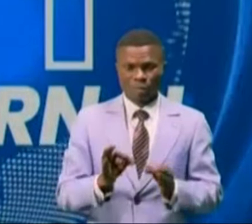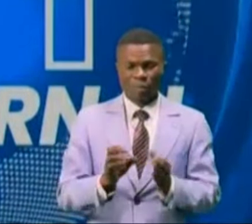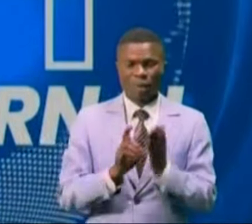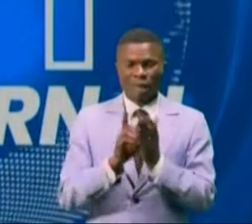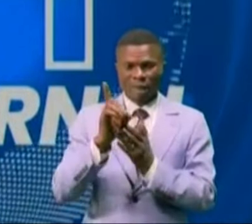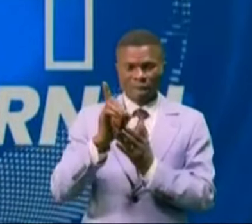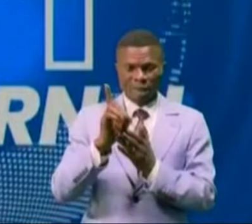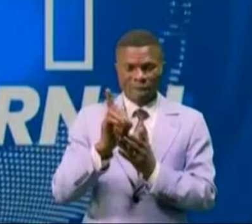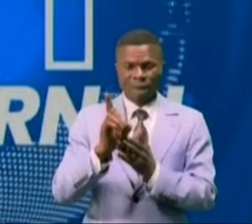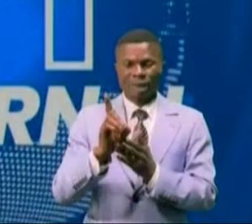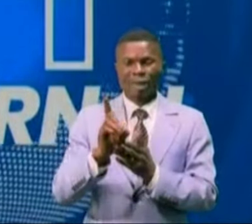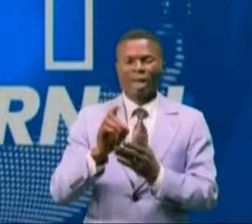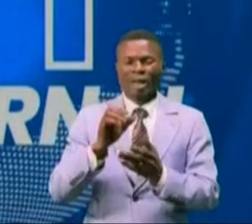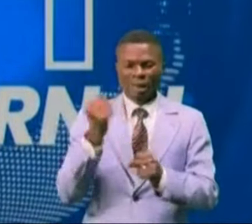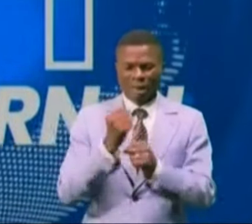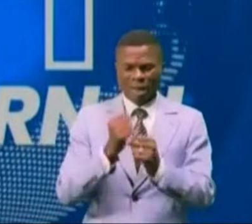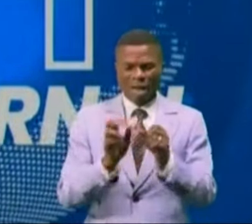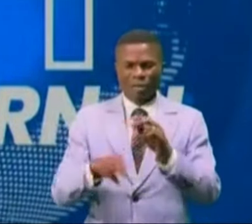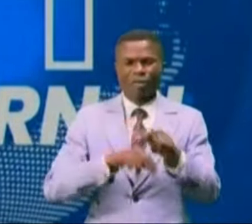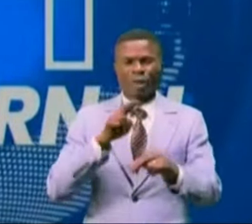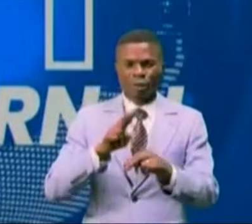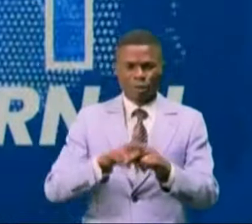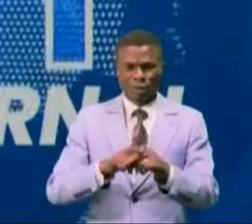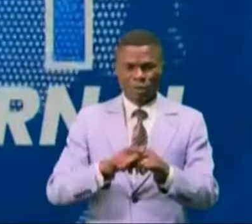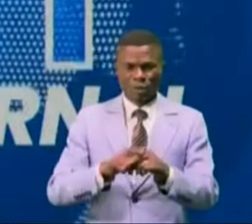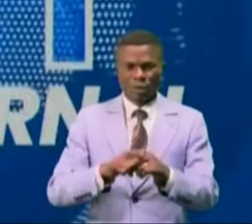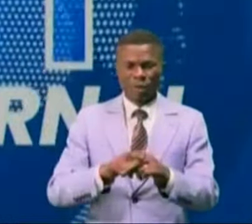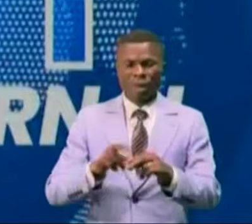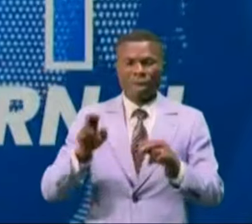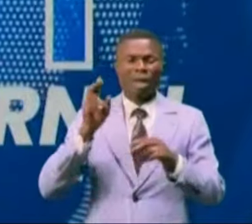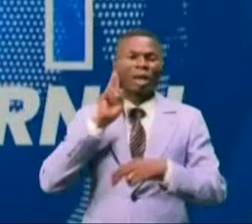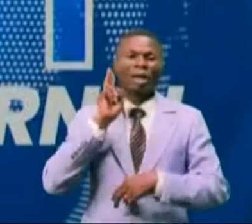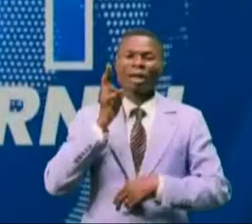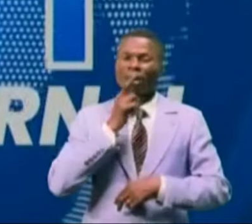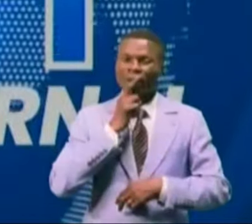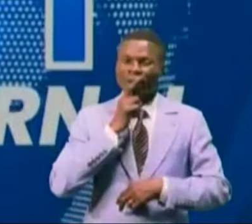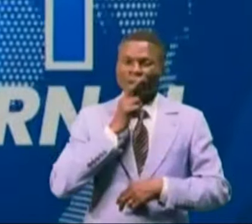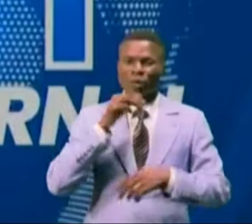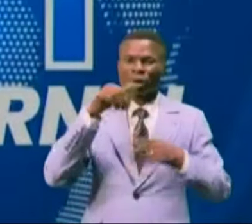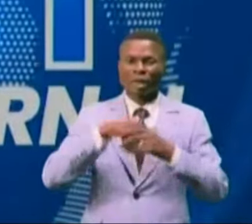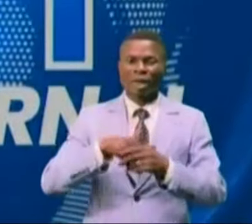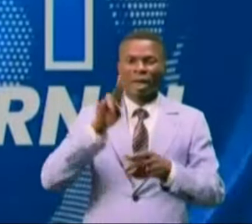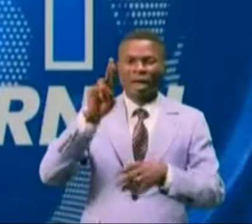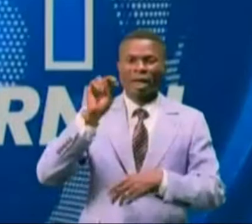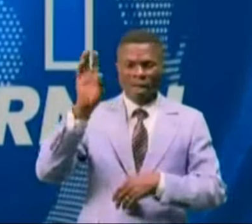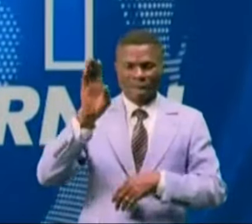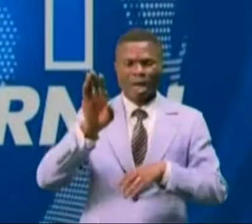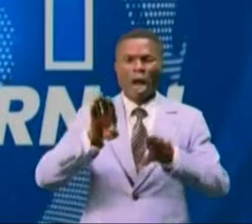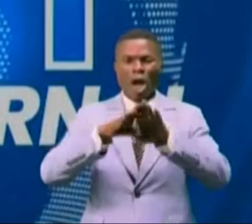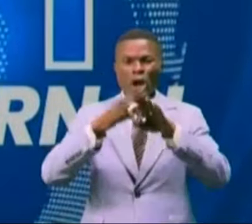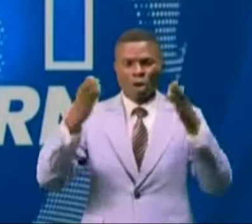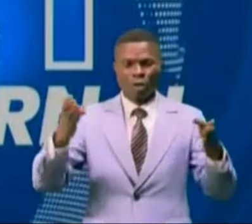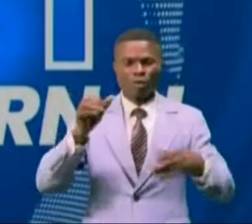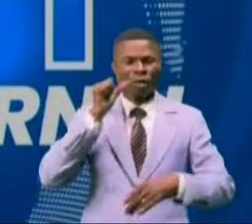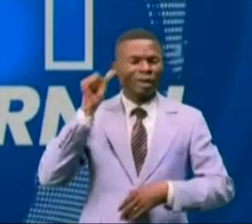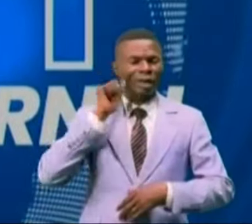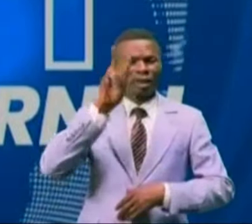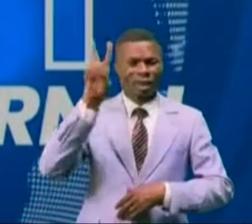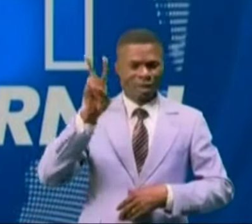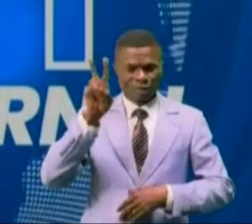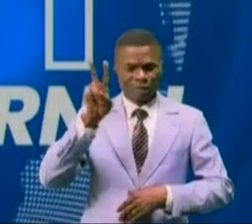des ma dans les normes acceptables le restaurant rénové monalise a ouvert ses portes ce vendredi dans l'enène de la